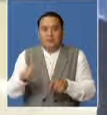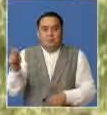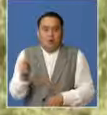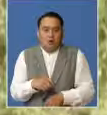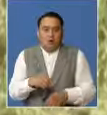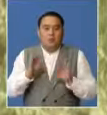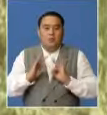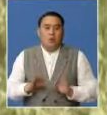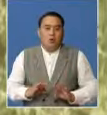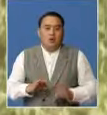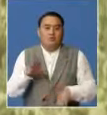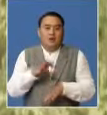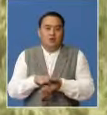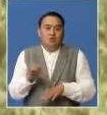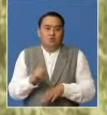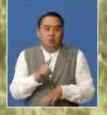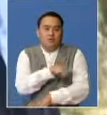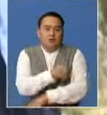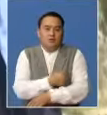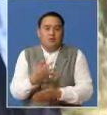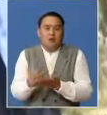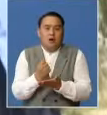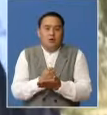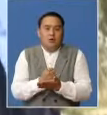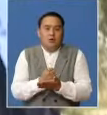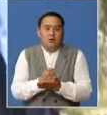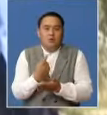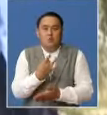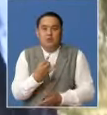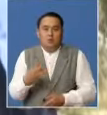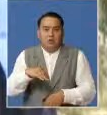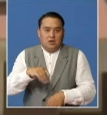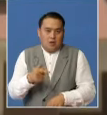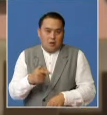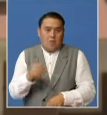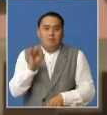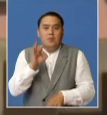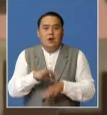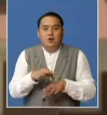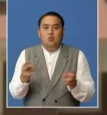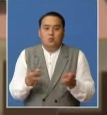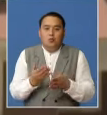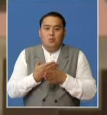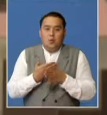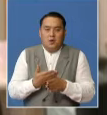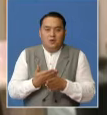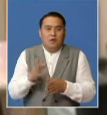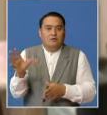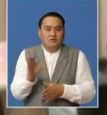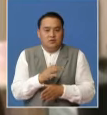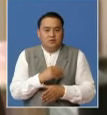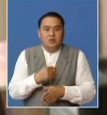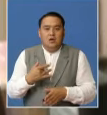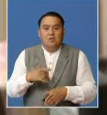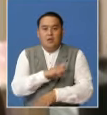нагрянули прокуроры. Выяснилось, что врачи хранили лекарства почти на 500 000 тенге, когда больные нуждались в помощи. Все причастные к